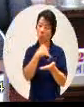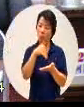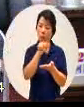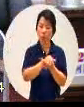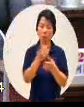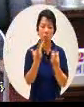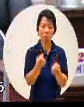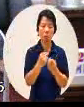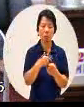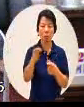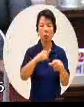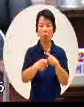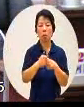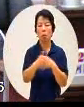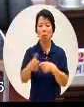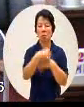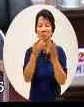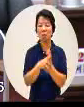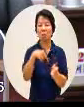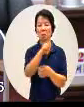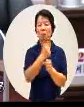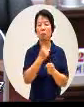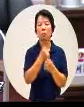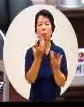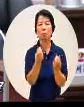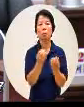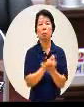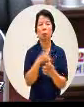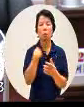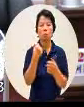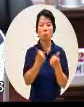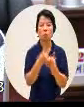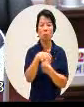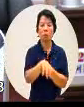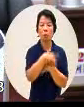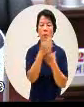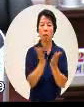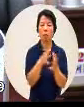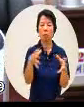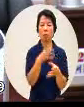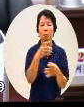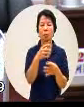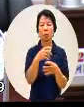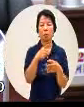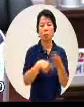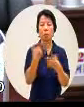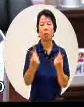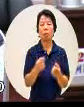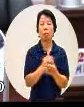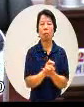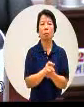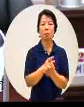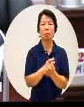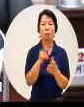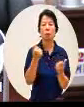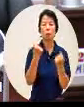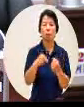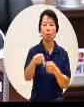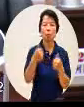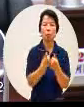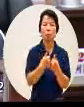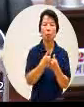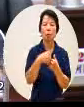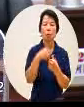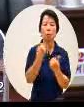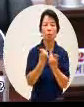的業務跟藍局長做建議因為我們是議會的同事其實你在那個議會的報告